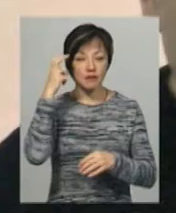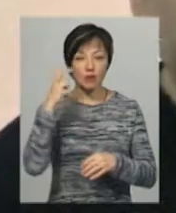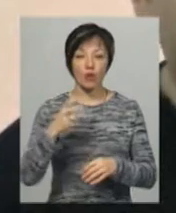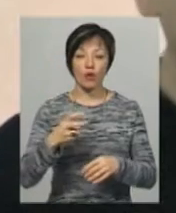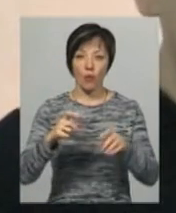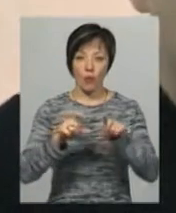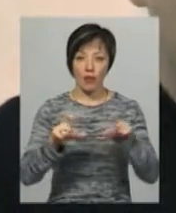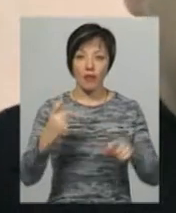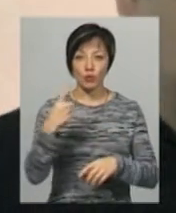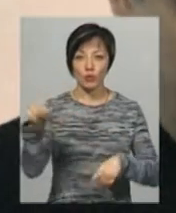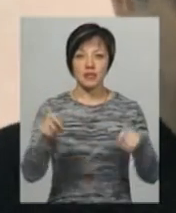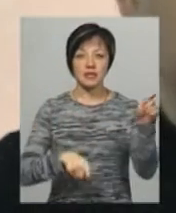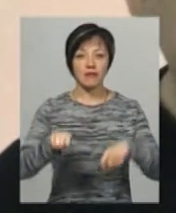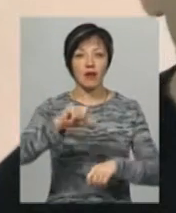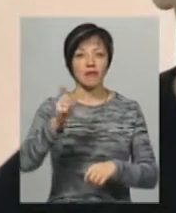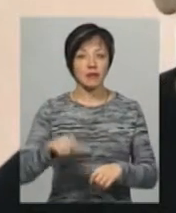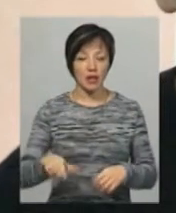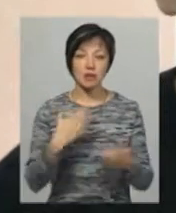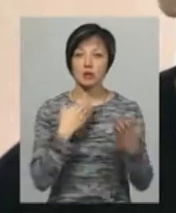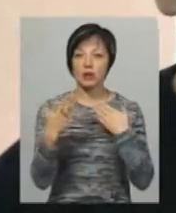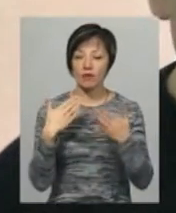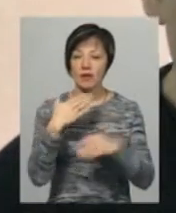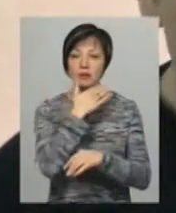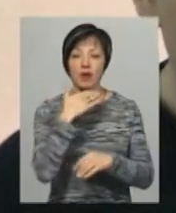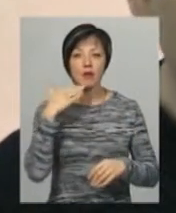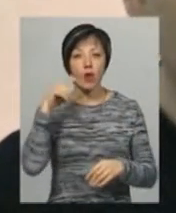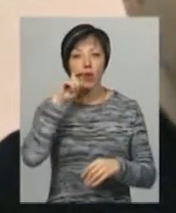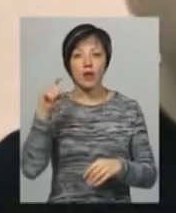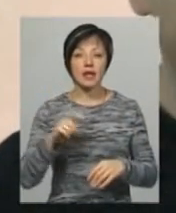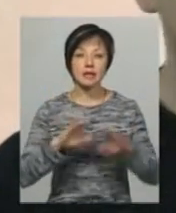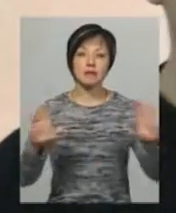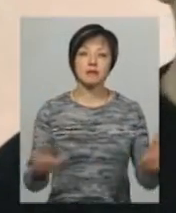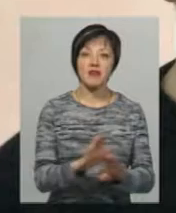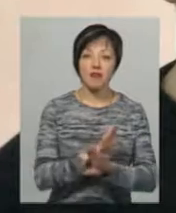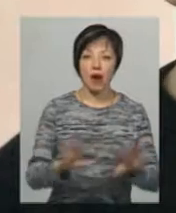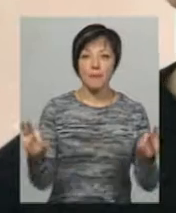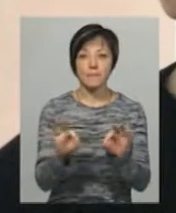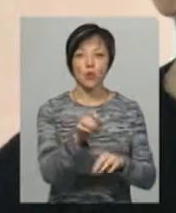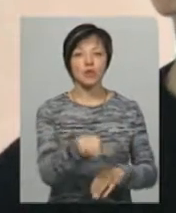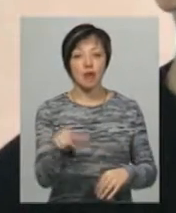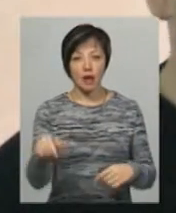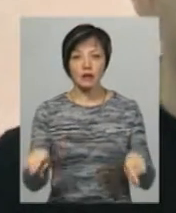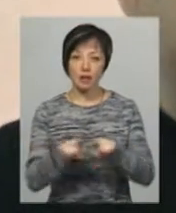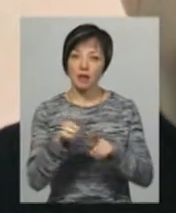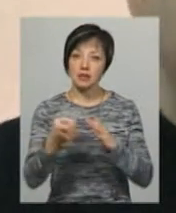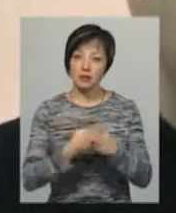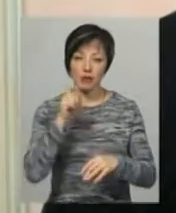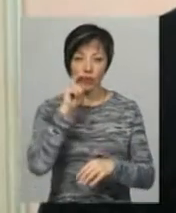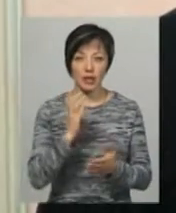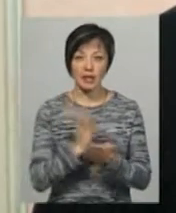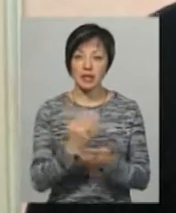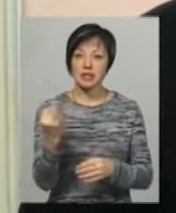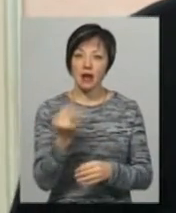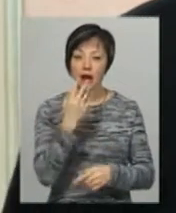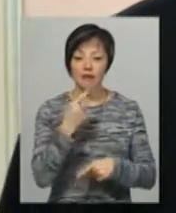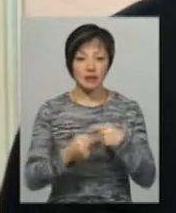опери на одному з фестивалів в Італії. Спілкувався з багатьма українськими співаками та музикантами. Так дізнався, що в Україні є